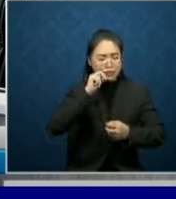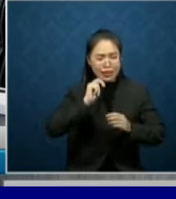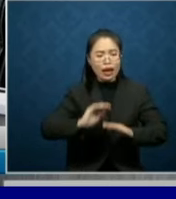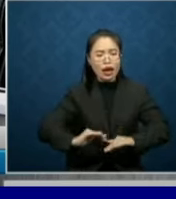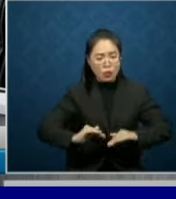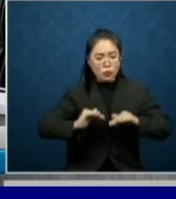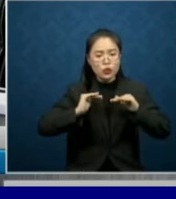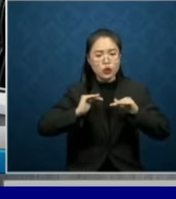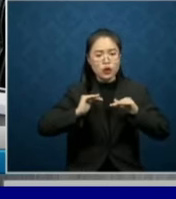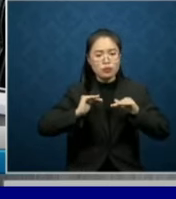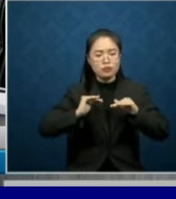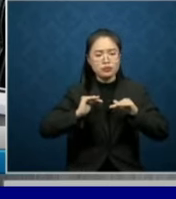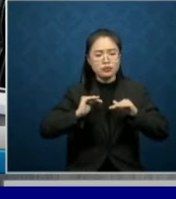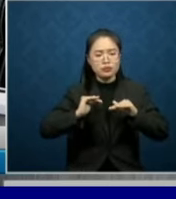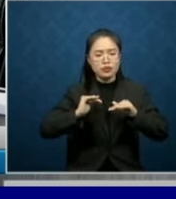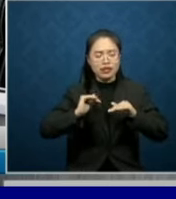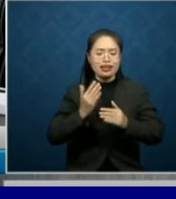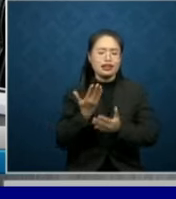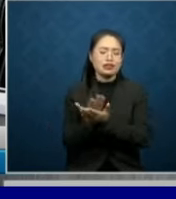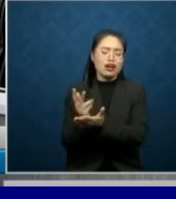ออกพ.ร.ก.